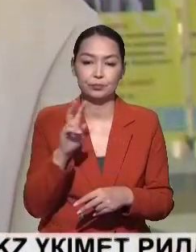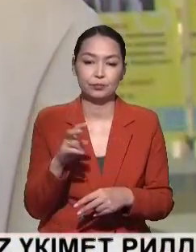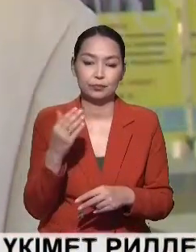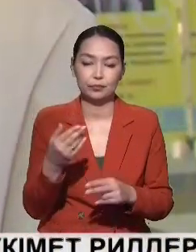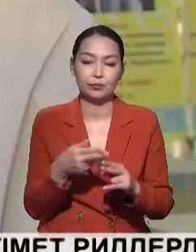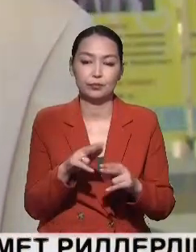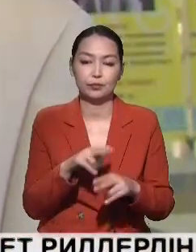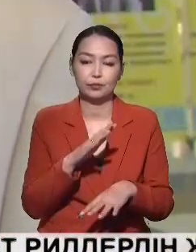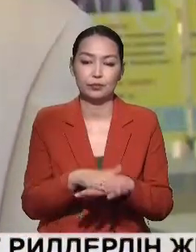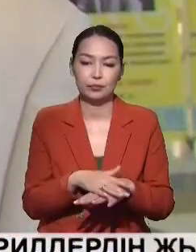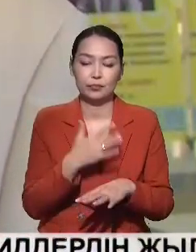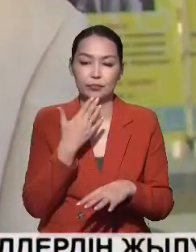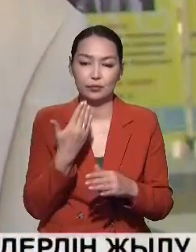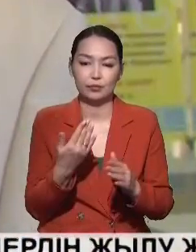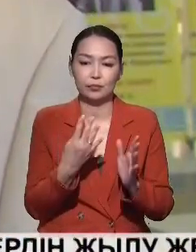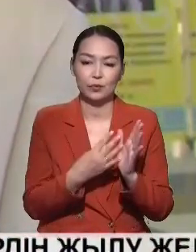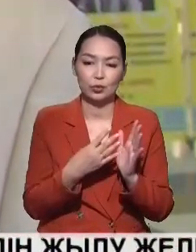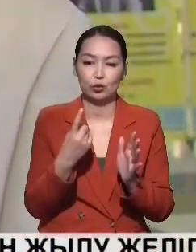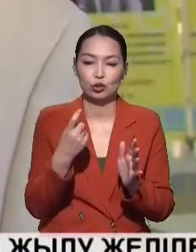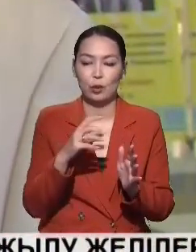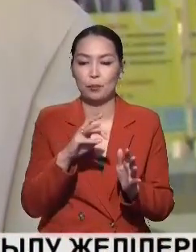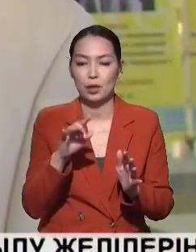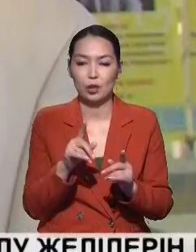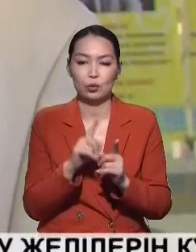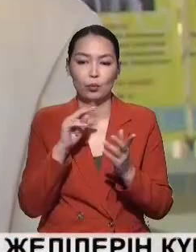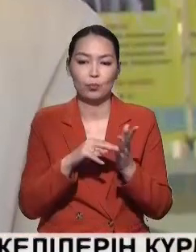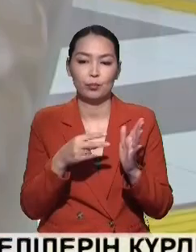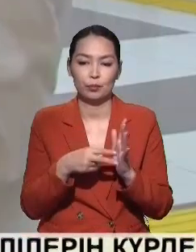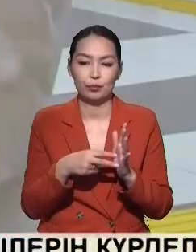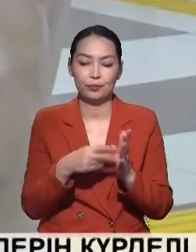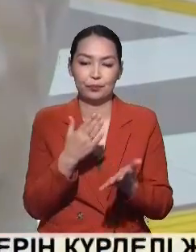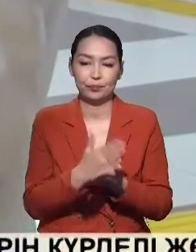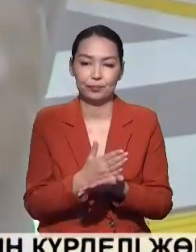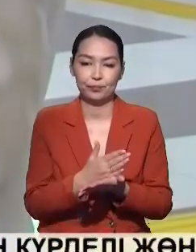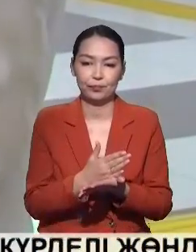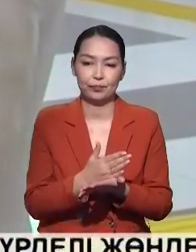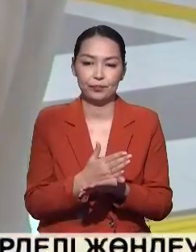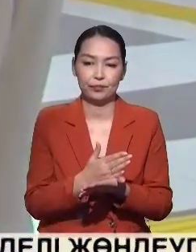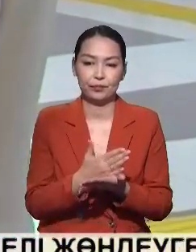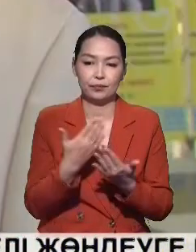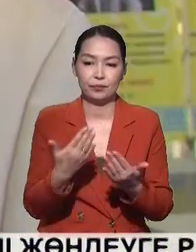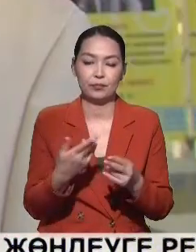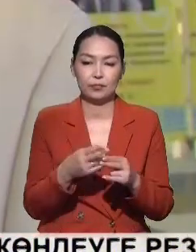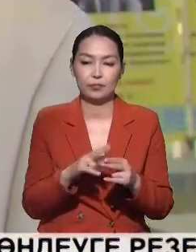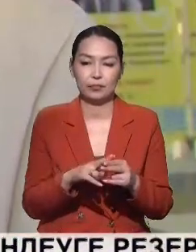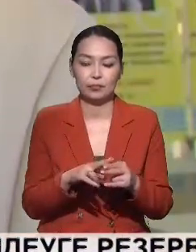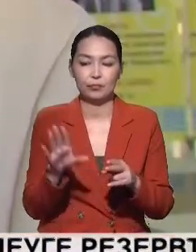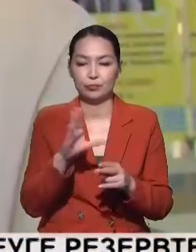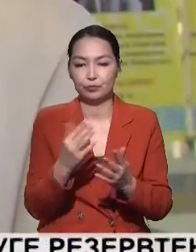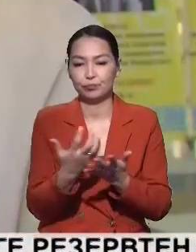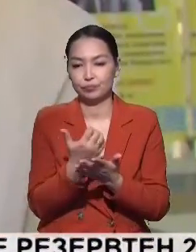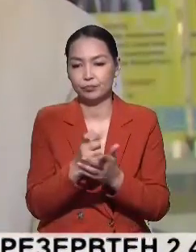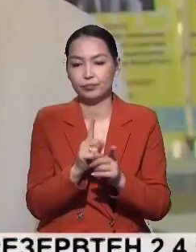қорды 90-100 миллиардқа жеткізуге тапсырыс берді. Онда оның инвестициялық табысы да көбейеді.